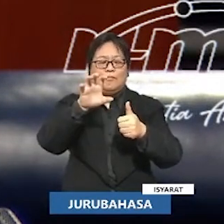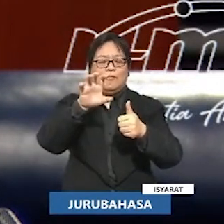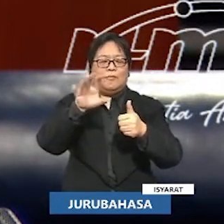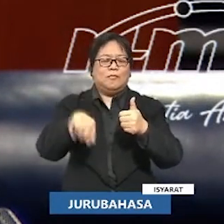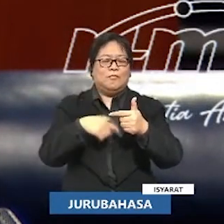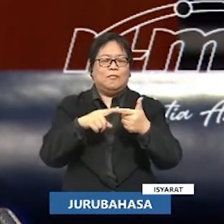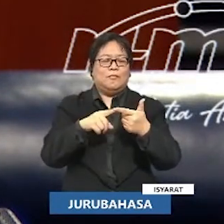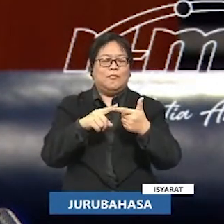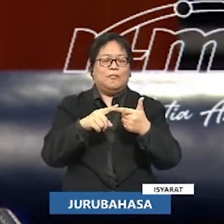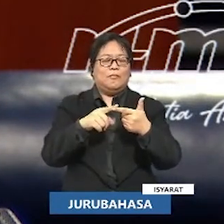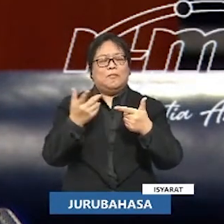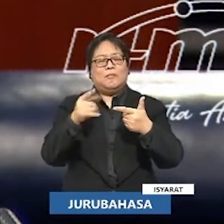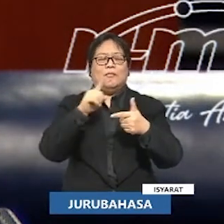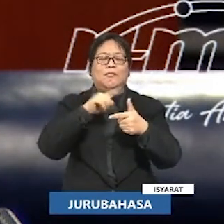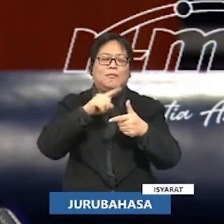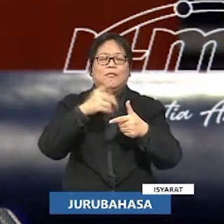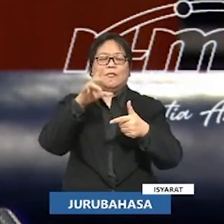50 ataupun